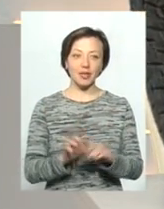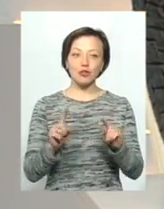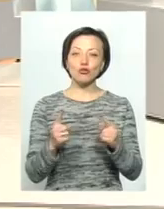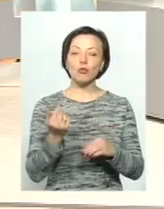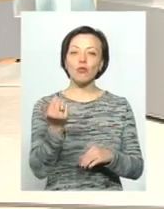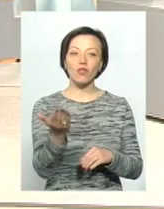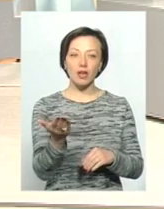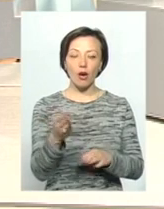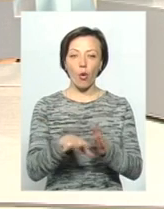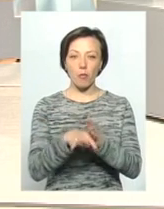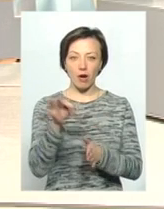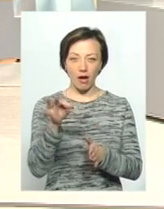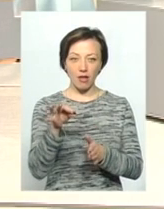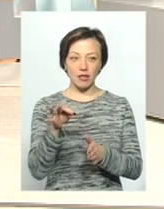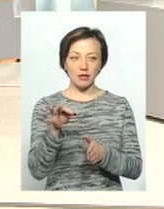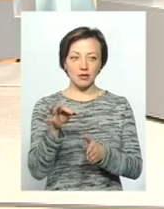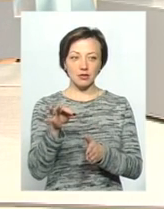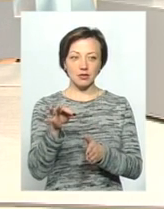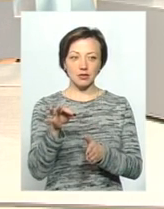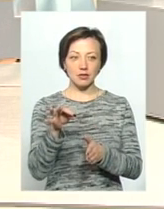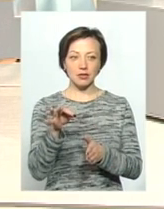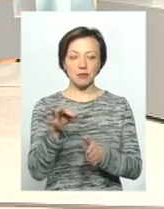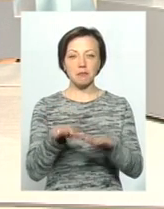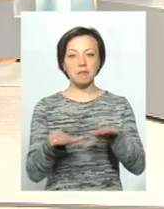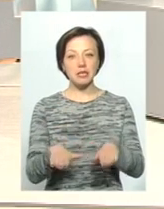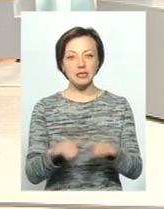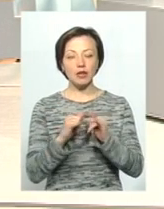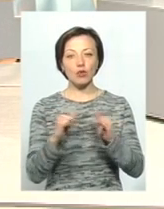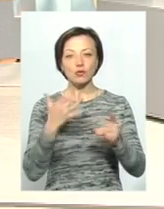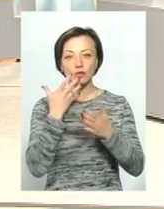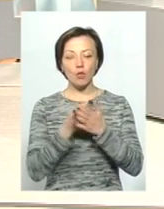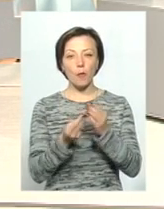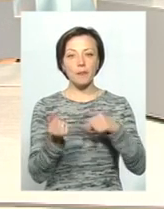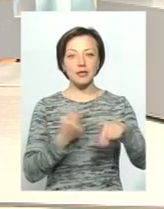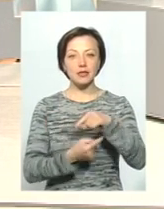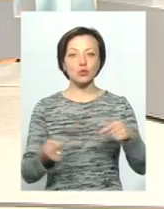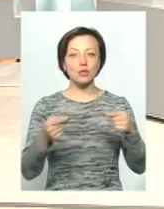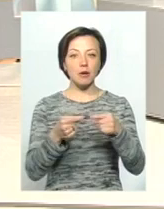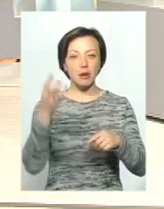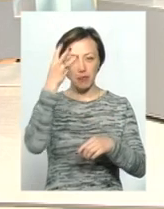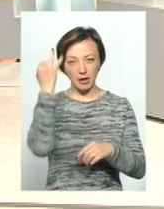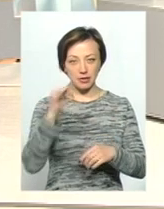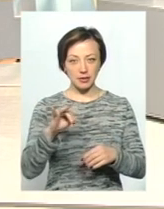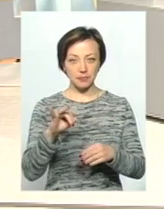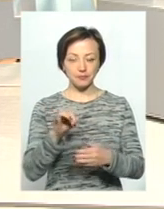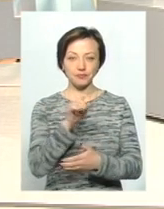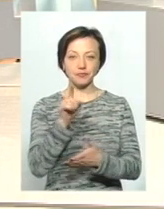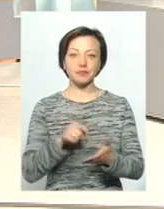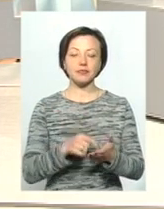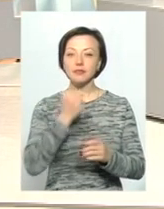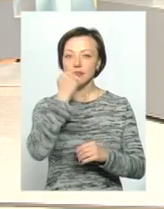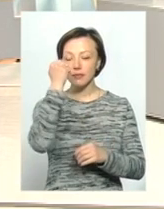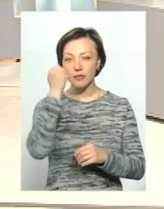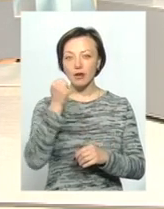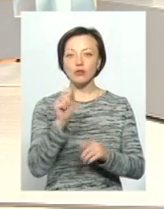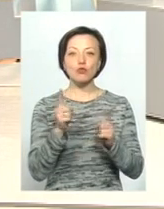ви обрали для місця для розвитку свого бізнесу саме Хмельницький? Дякую. Чому обрав